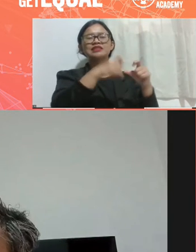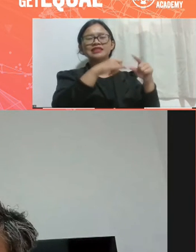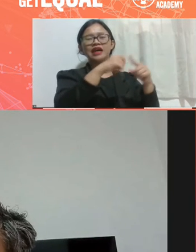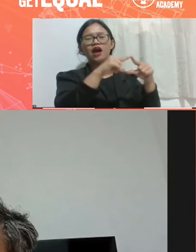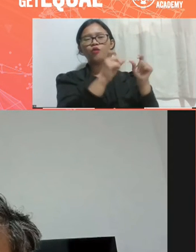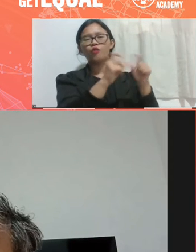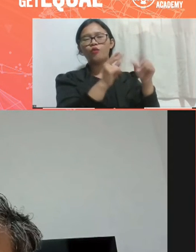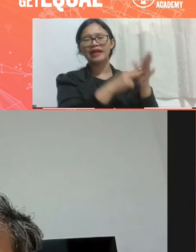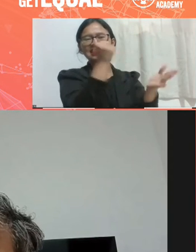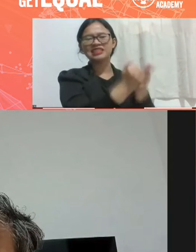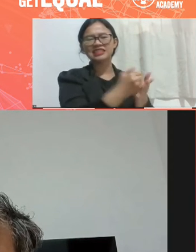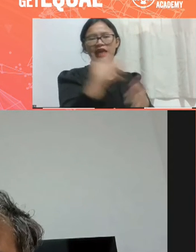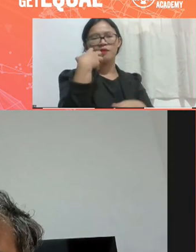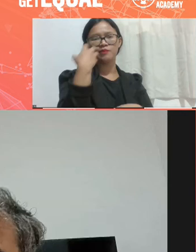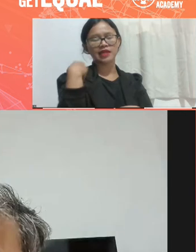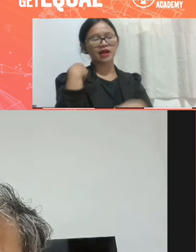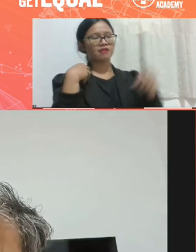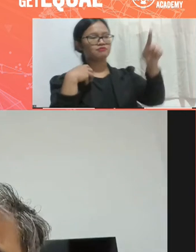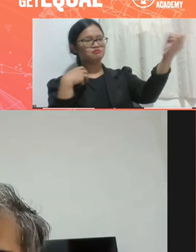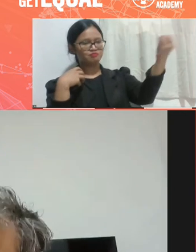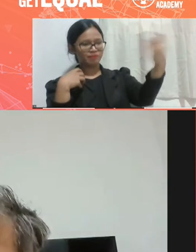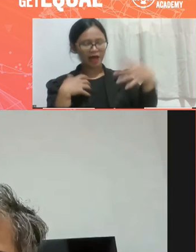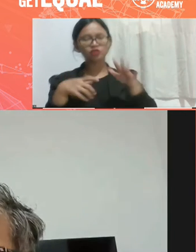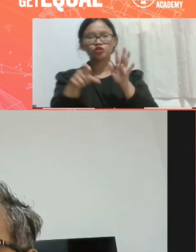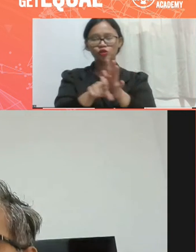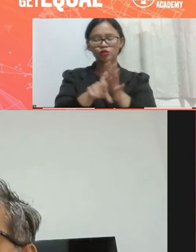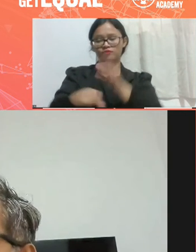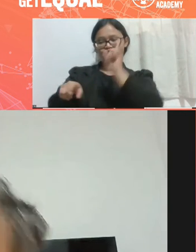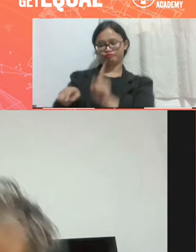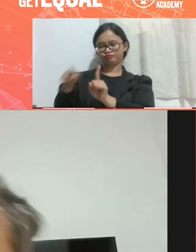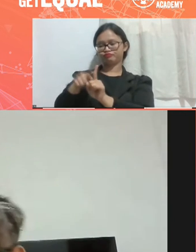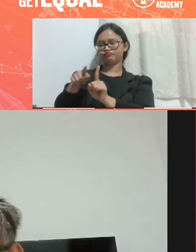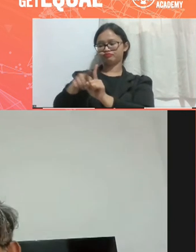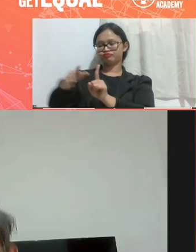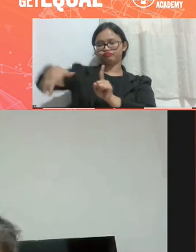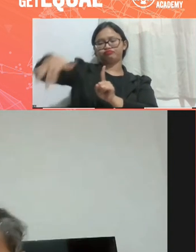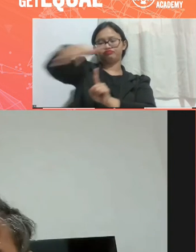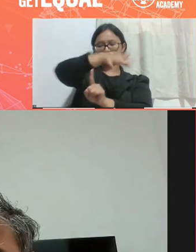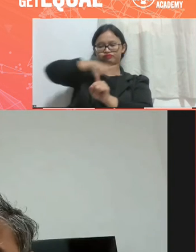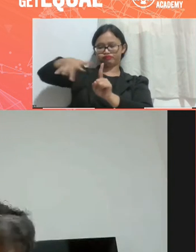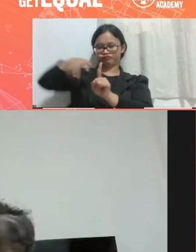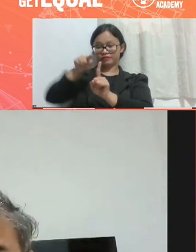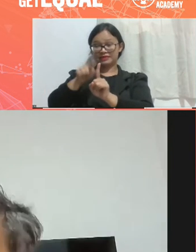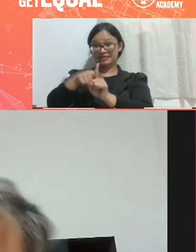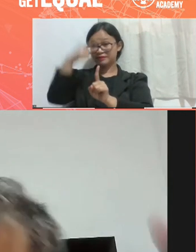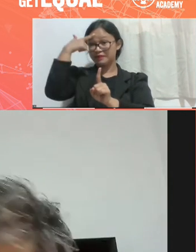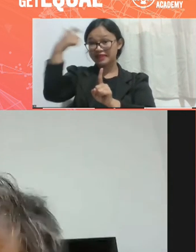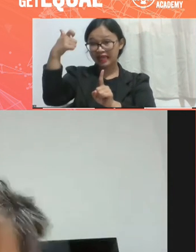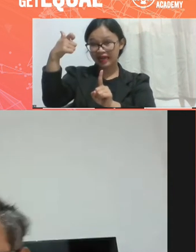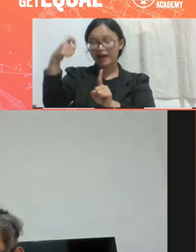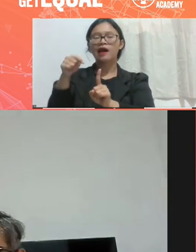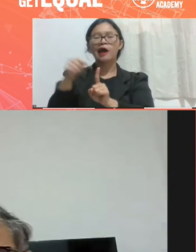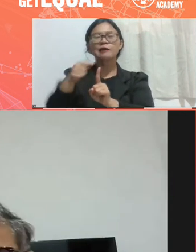Feynman. Jika kamu masuk ke sebuah ruangan dan kamu menjadi orang yang pintar di ruangan itu, kamu berarti salah masuk